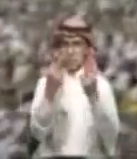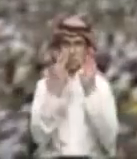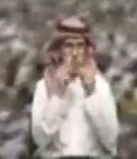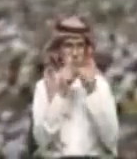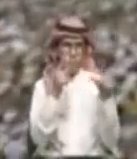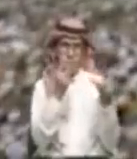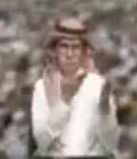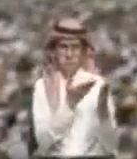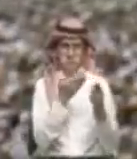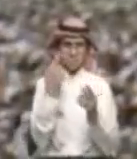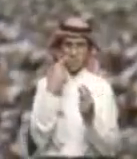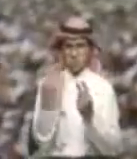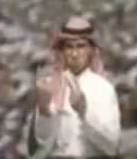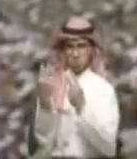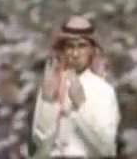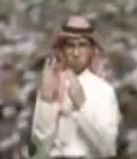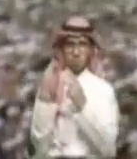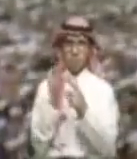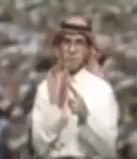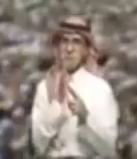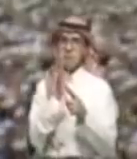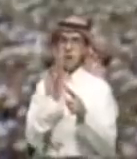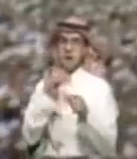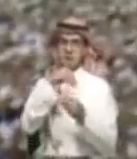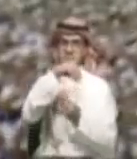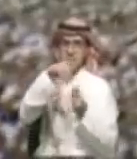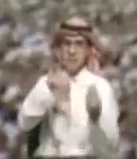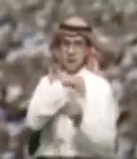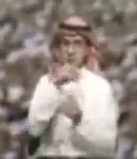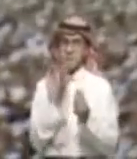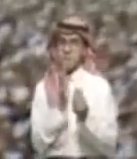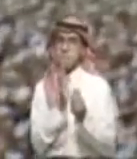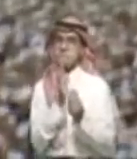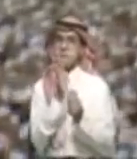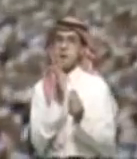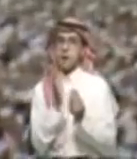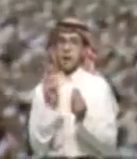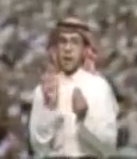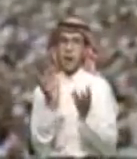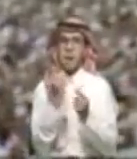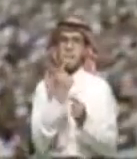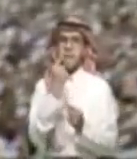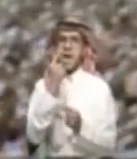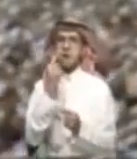المشاهدين من خلفي يبدو صحن المطاف ممتلئ بالكامل، أي ما يقارب